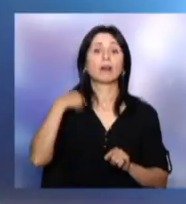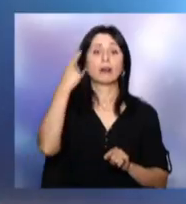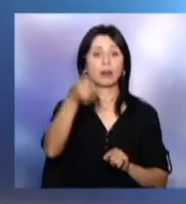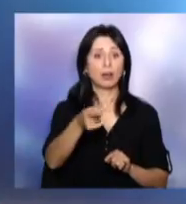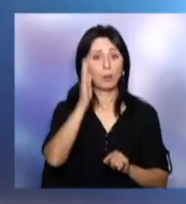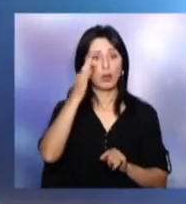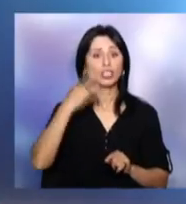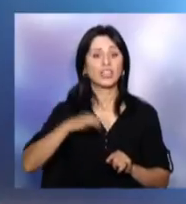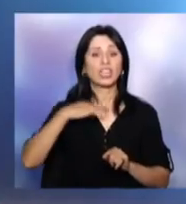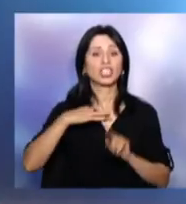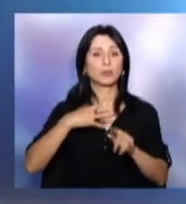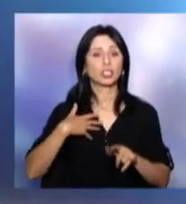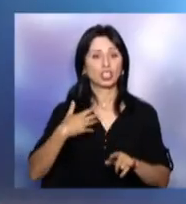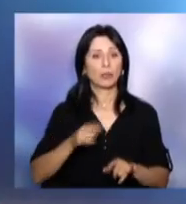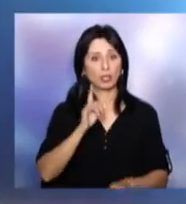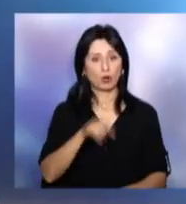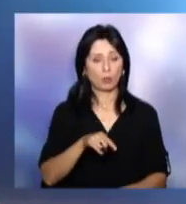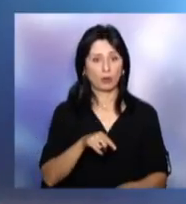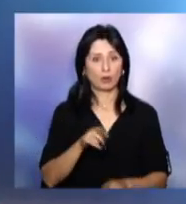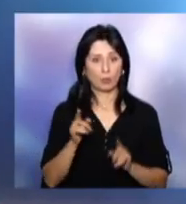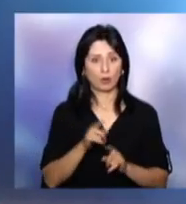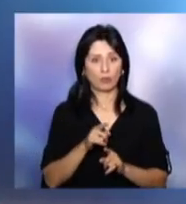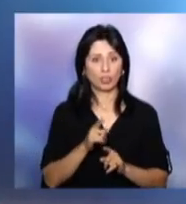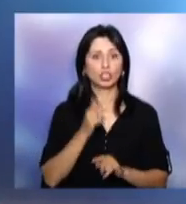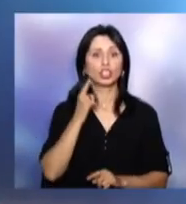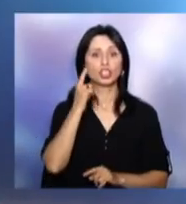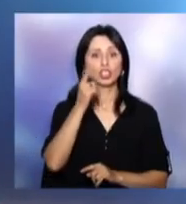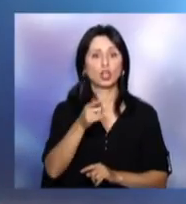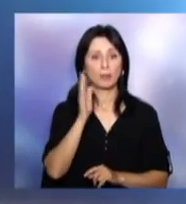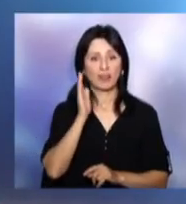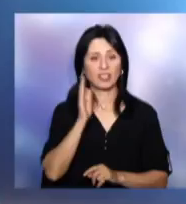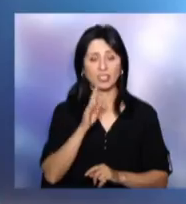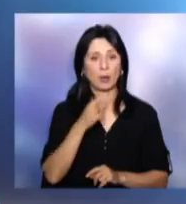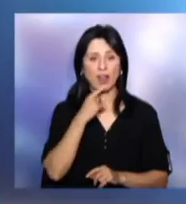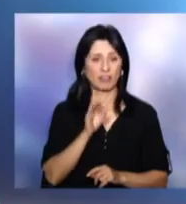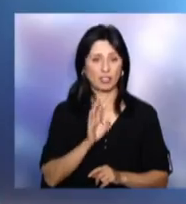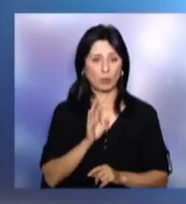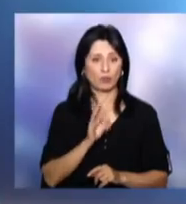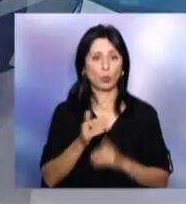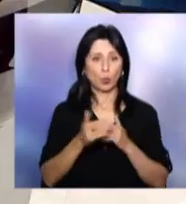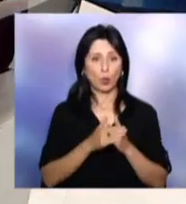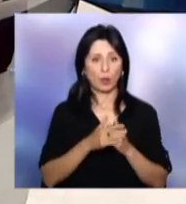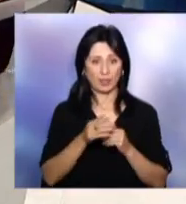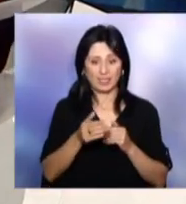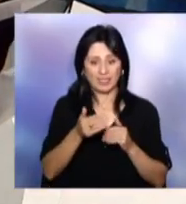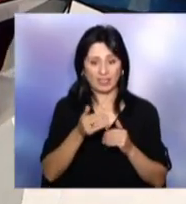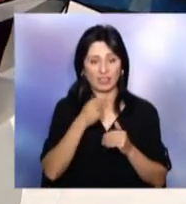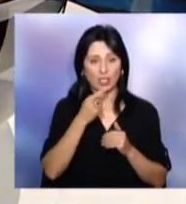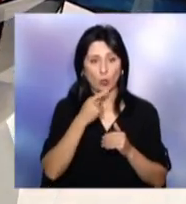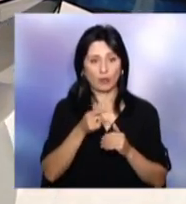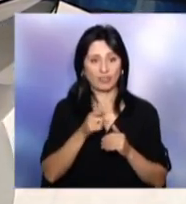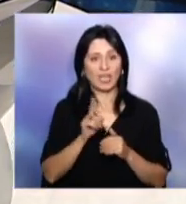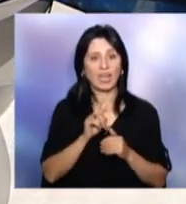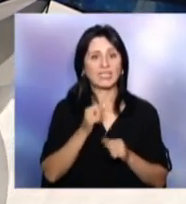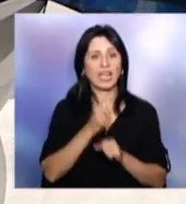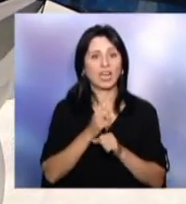განსაზღვროს ჩვენი შვილთაშვილების ჯანმრთელობაც კი. მოკლედ, შორეულ პერსპექტივაზე რომ არ ვისაუბროთ, უახლოეს პერსპექტივაზე საუბრით,